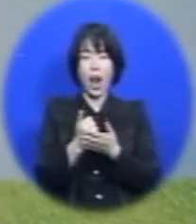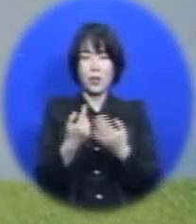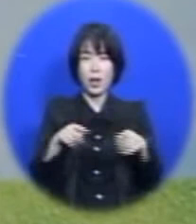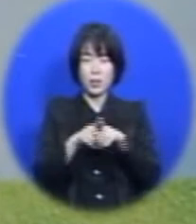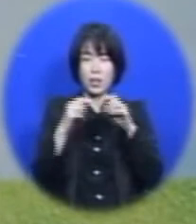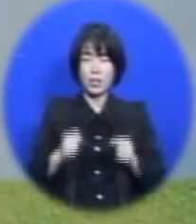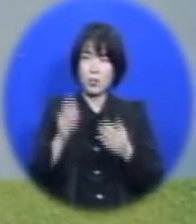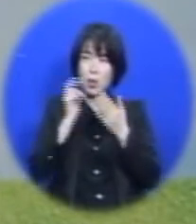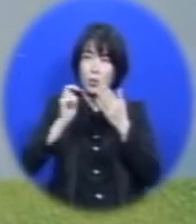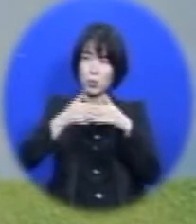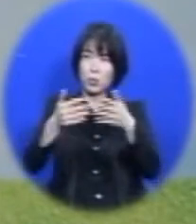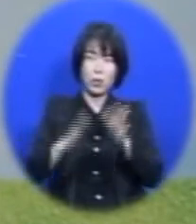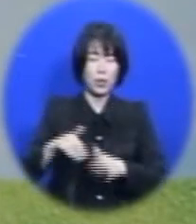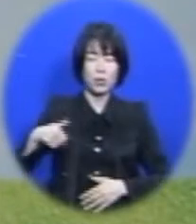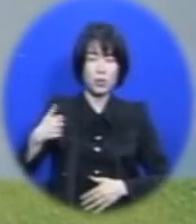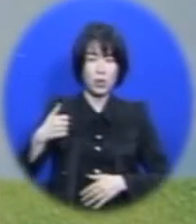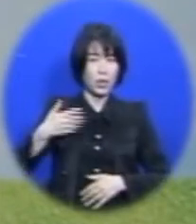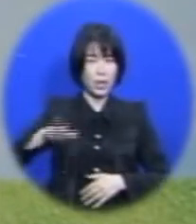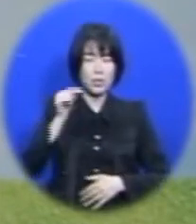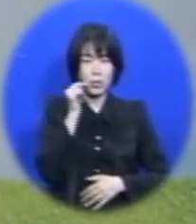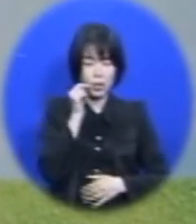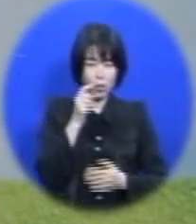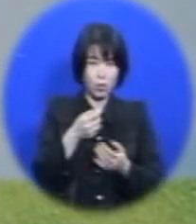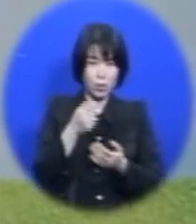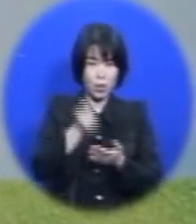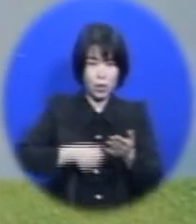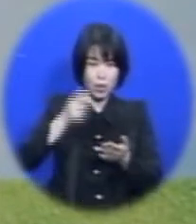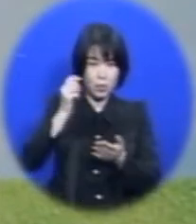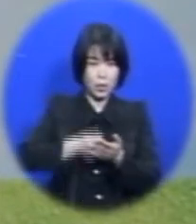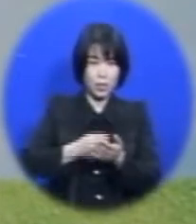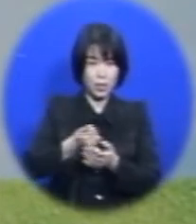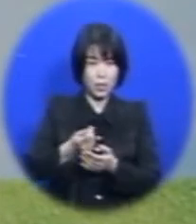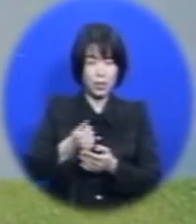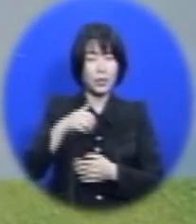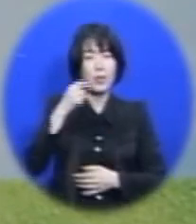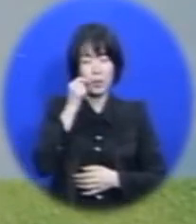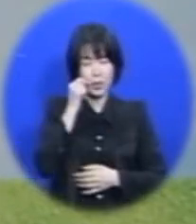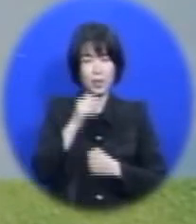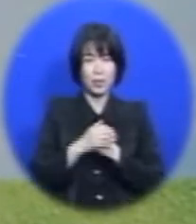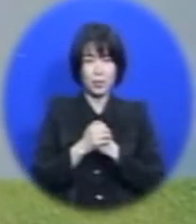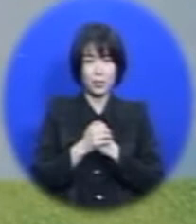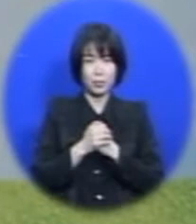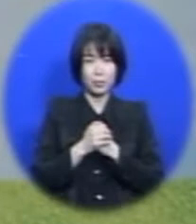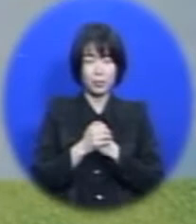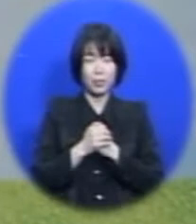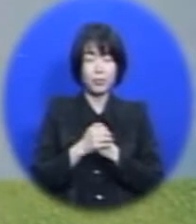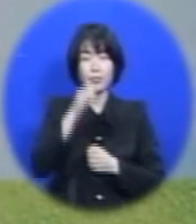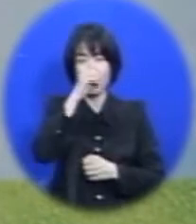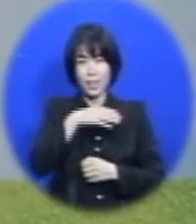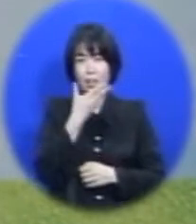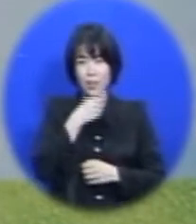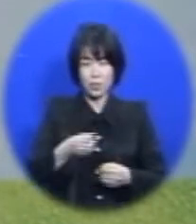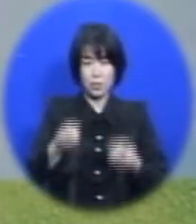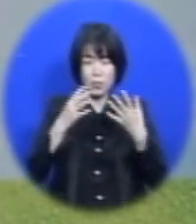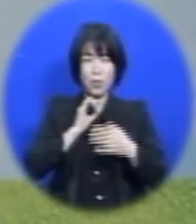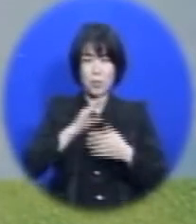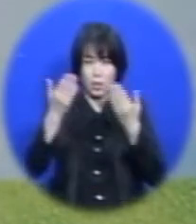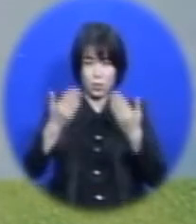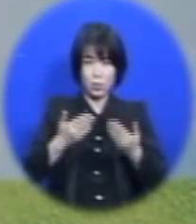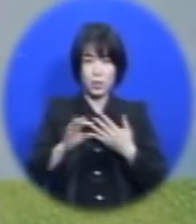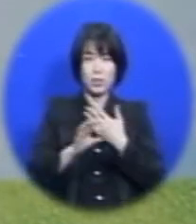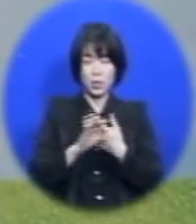고스톱도 못 치고 그렇지요? 그냥 축복만 주시면 좋지요? 같이